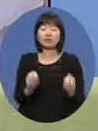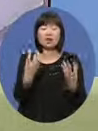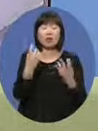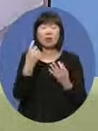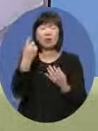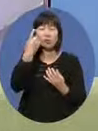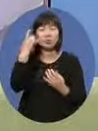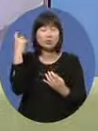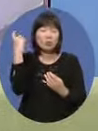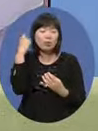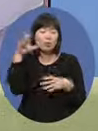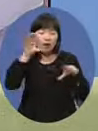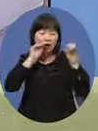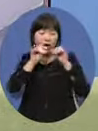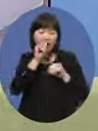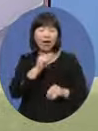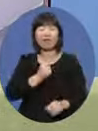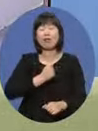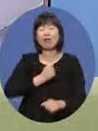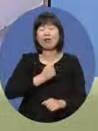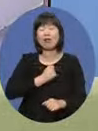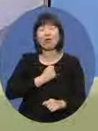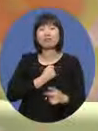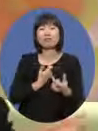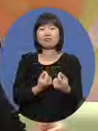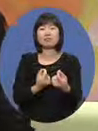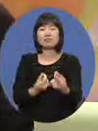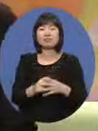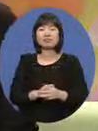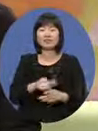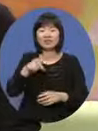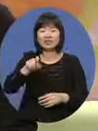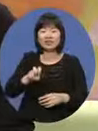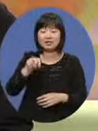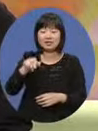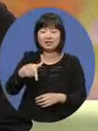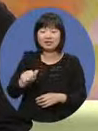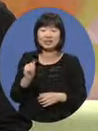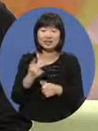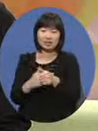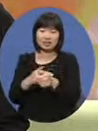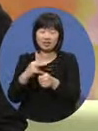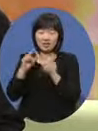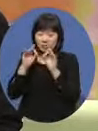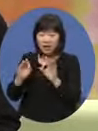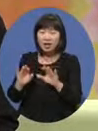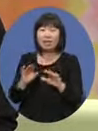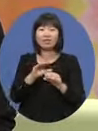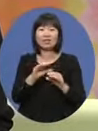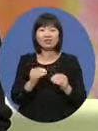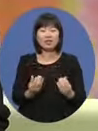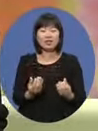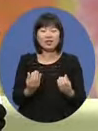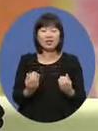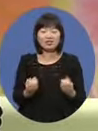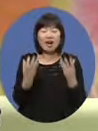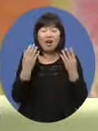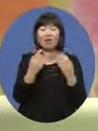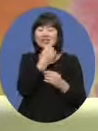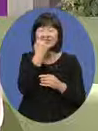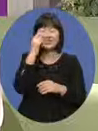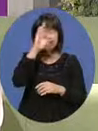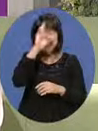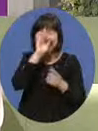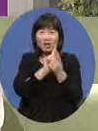들어도 가슴이 답답해져요. 그럼요. 네. 김숙희 선생님은 그래도 좀 네. 이렇게 명절 증후군 안 겪으셨을 것 같아요.